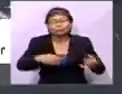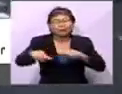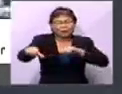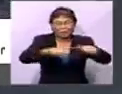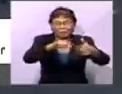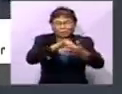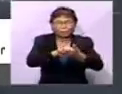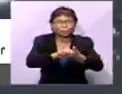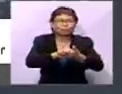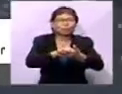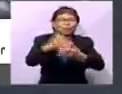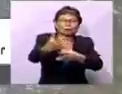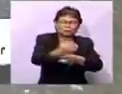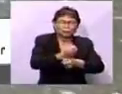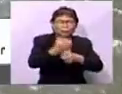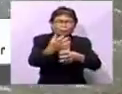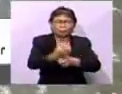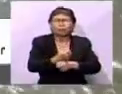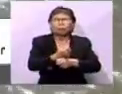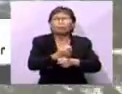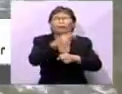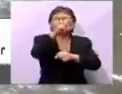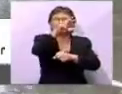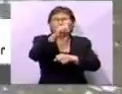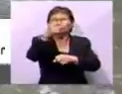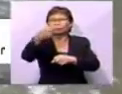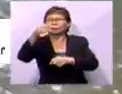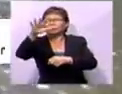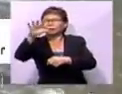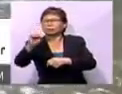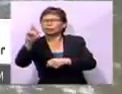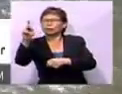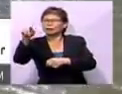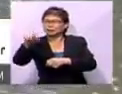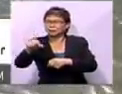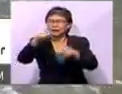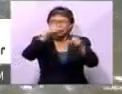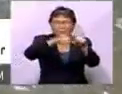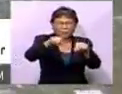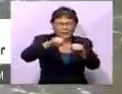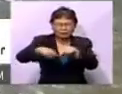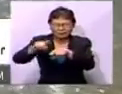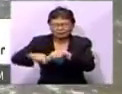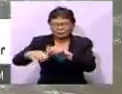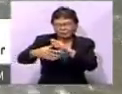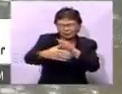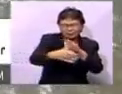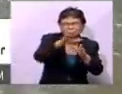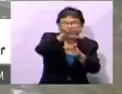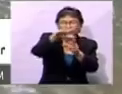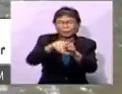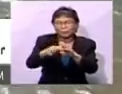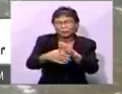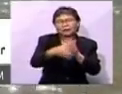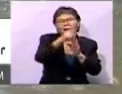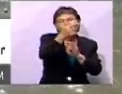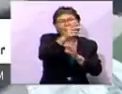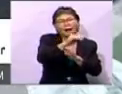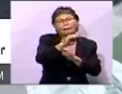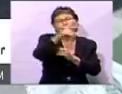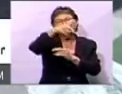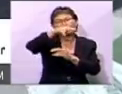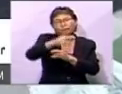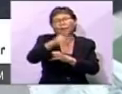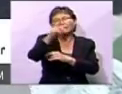berkenaan berjaya memperolehi antara 30 hingga 50 kilogram pelbagai jenis ikan. Ia termasuk ikan lampam,